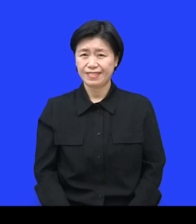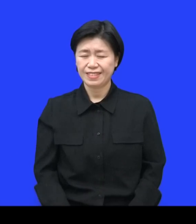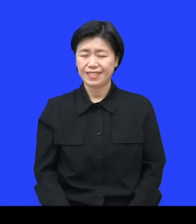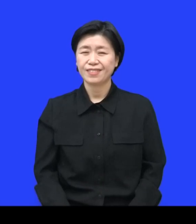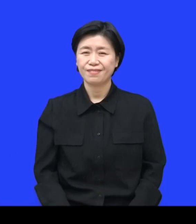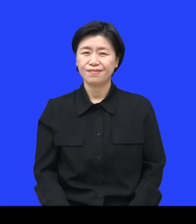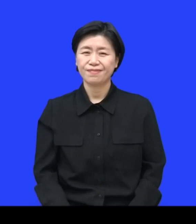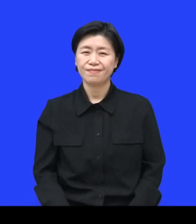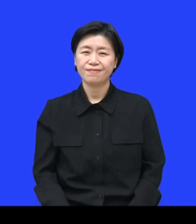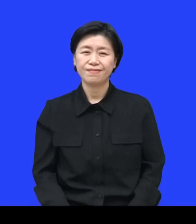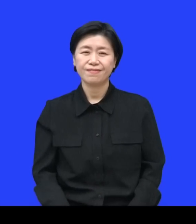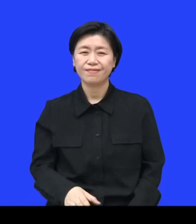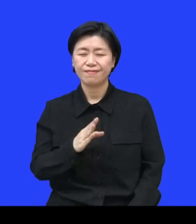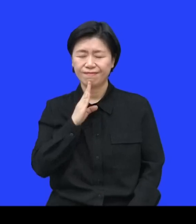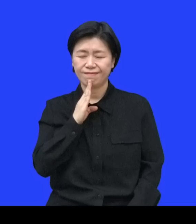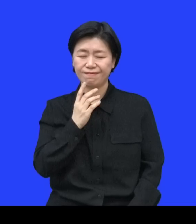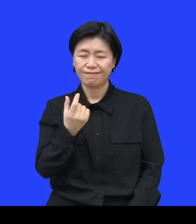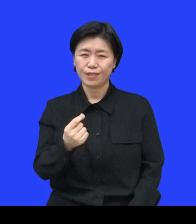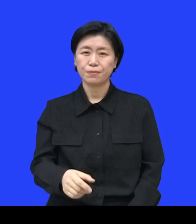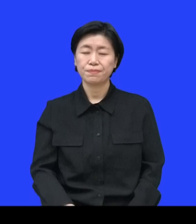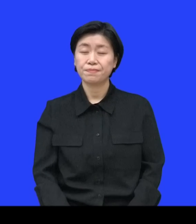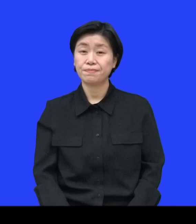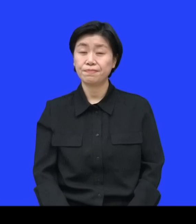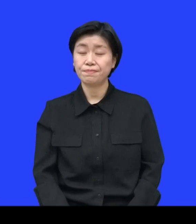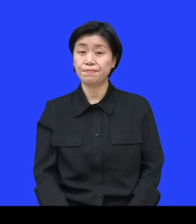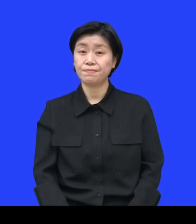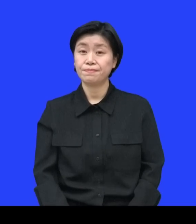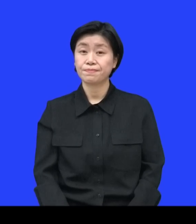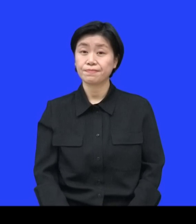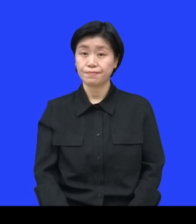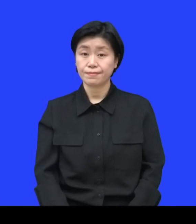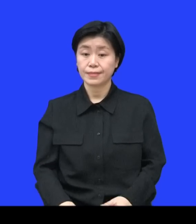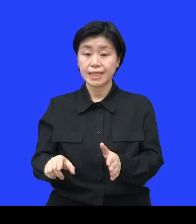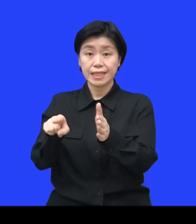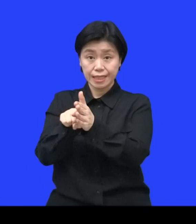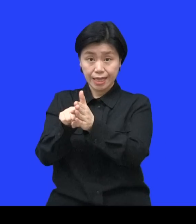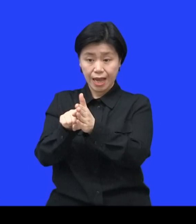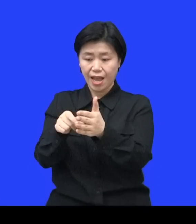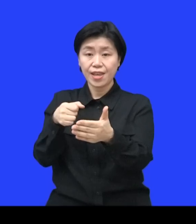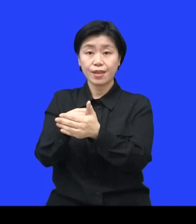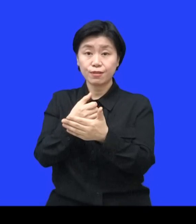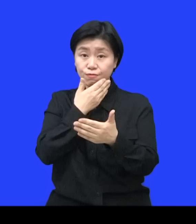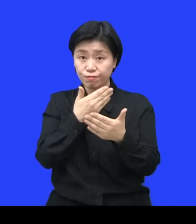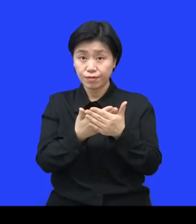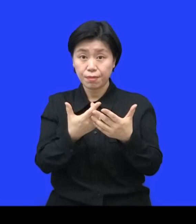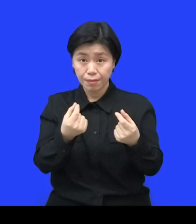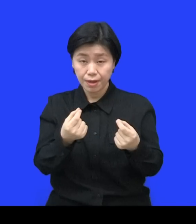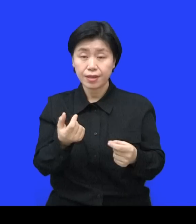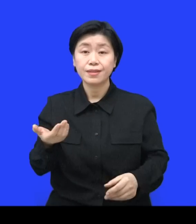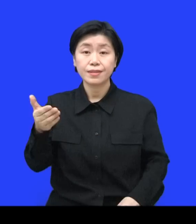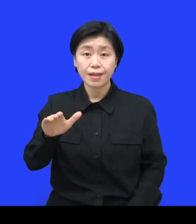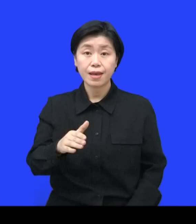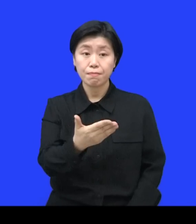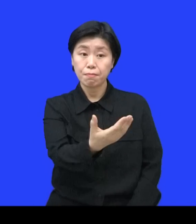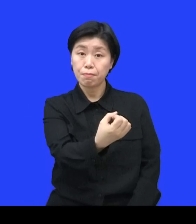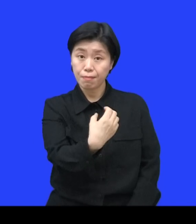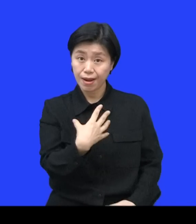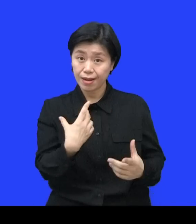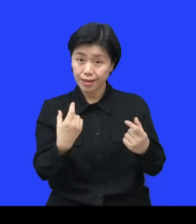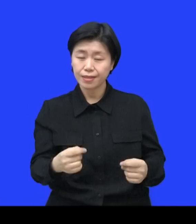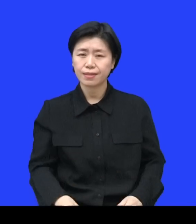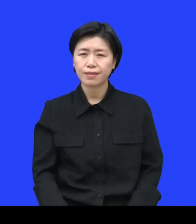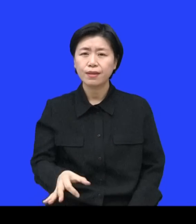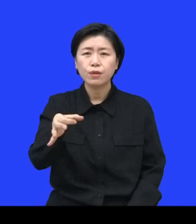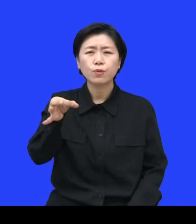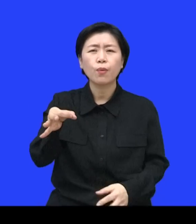할게요. 그거예요. 바로 그거예요. 근데 뭐 이런 신앙적 결단이 중요한데 지금 말씀하신 것처럼 사실 그 돈이라는 금전에